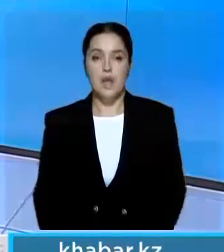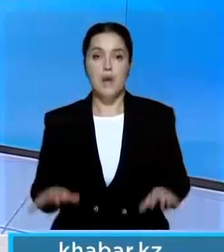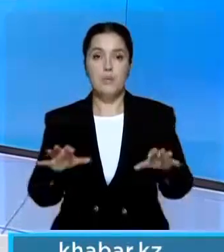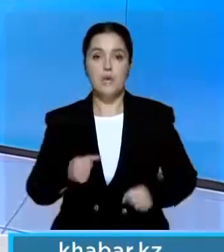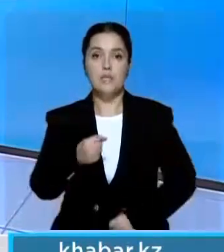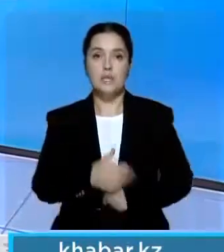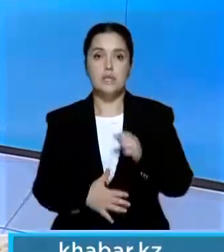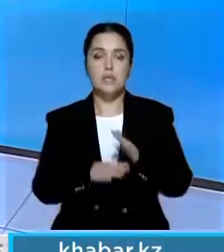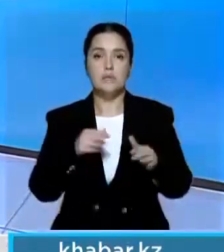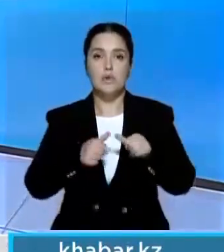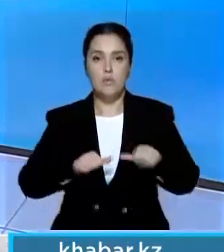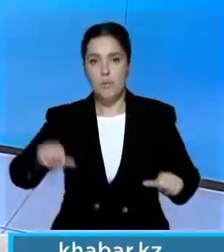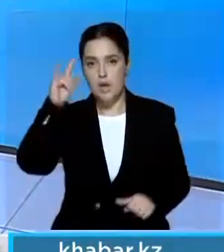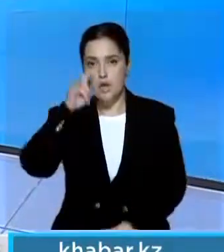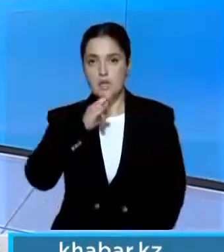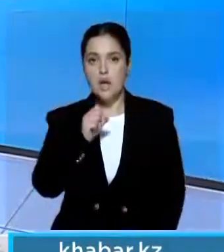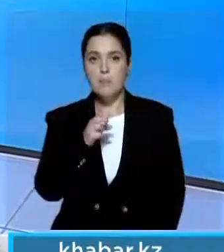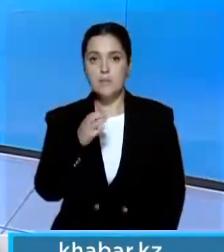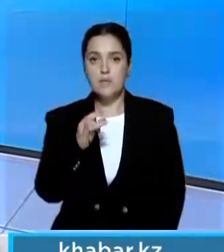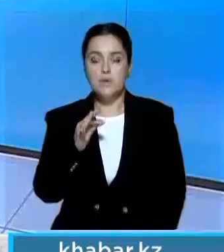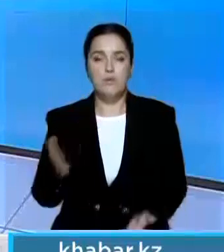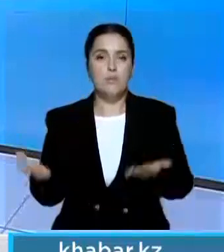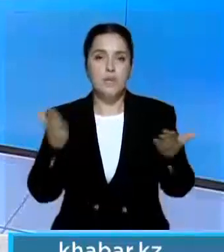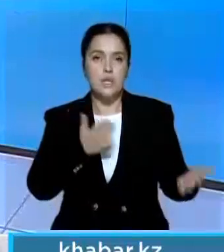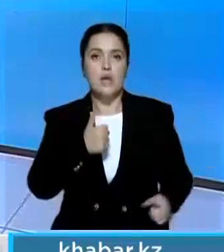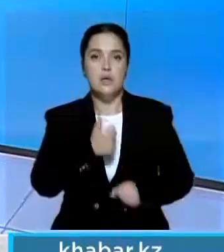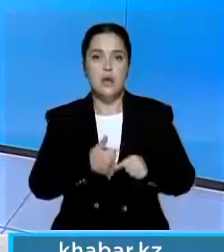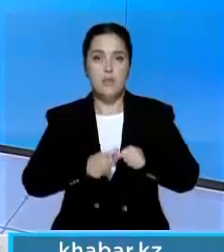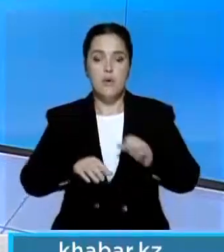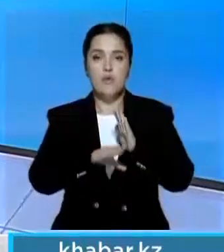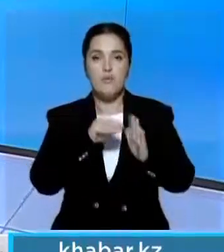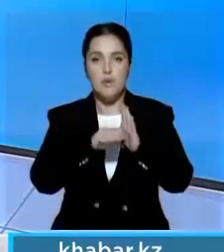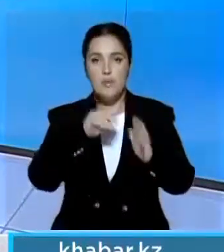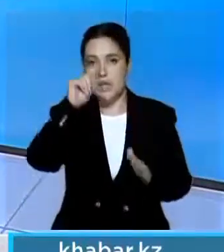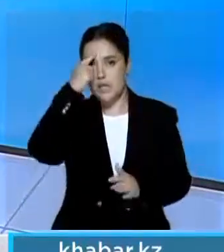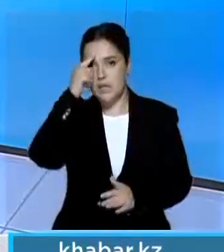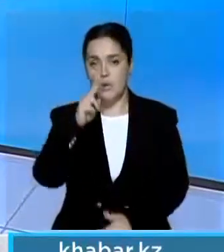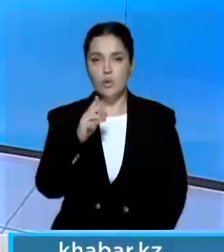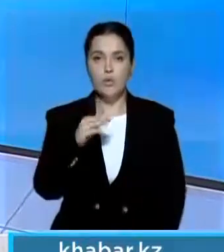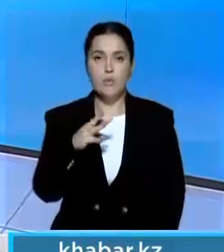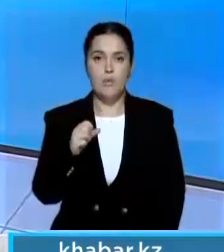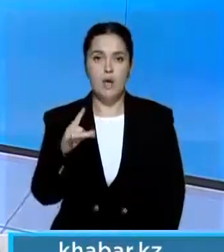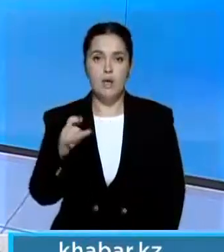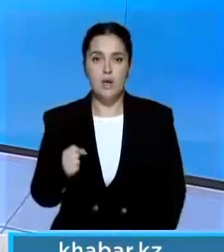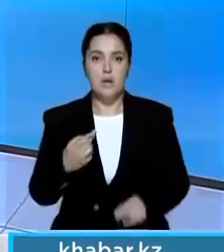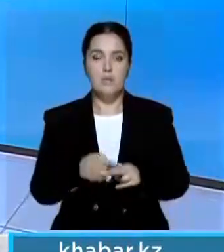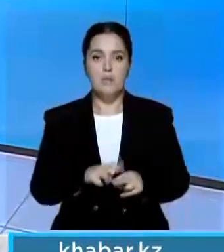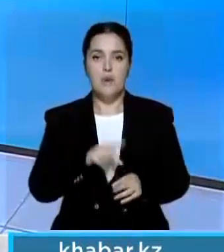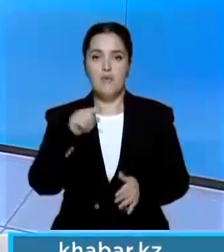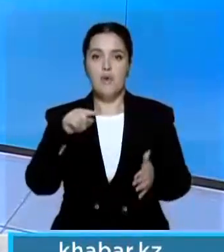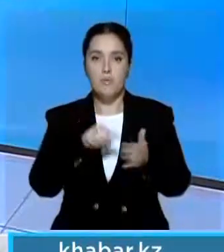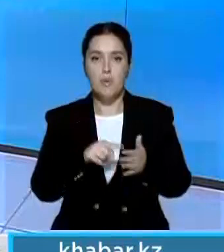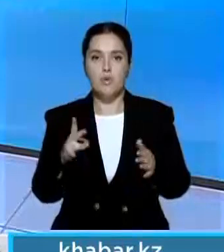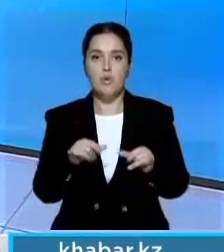председатель центра избиркома Казахстана Нурлан абдиров принял главного Комиссара по выборам Республики Индия Раджи Кумара стороны обсудили